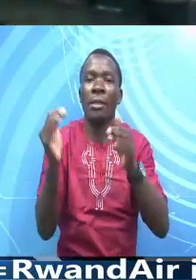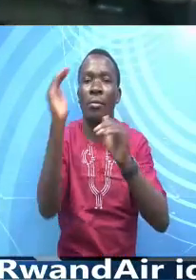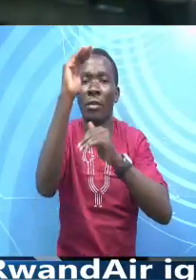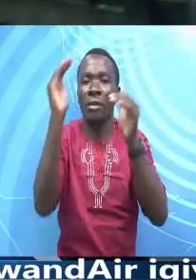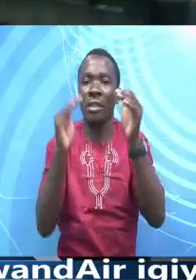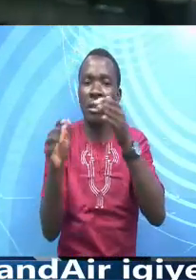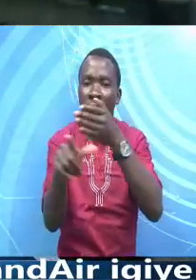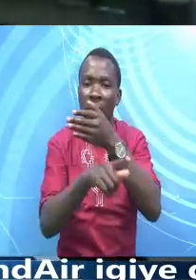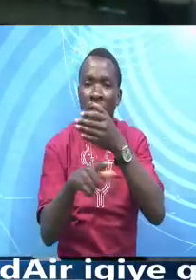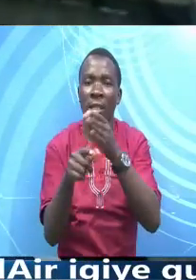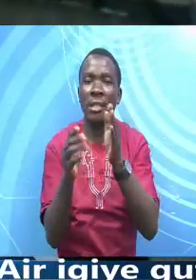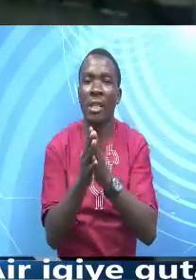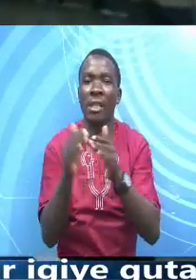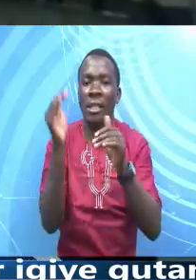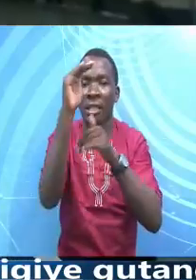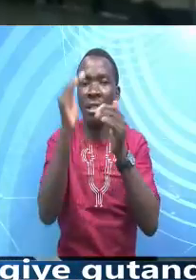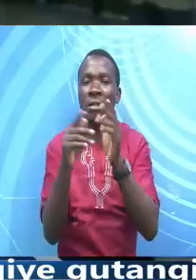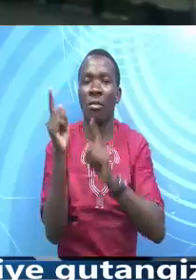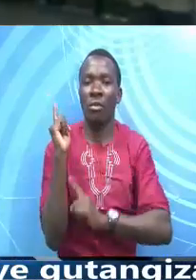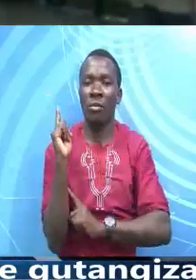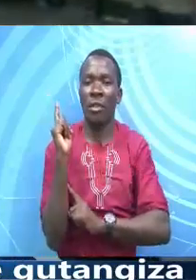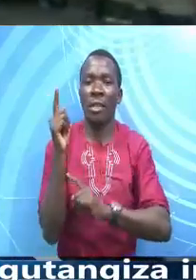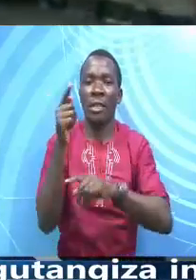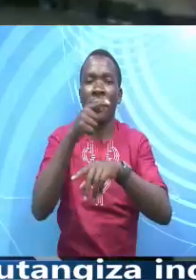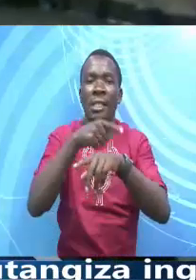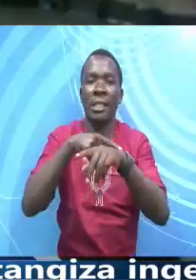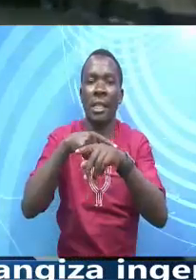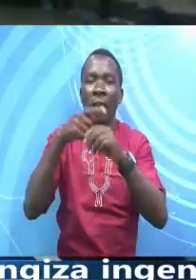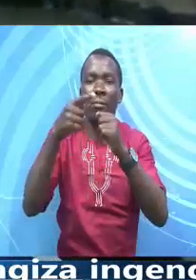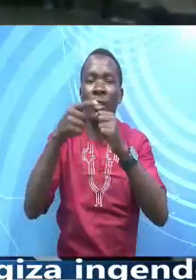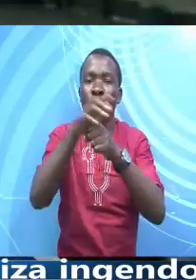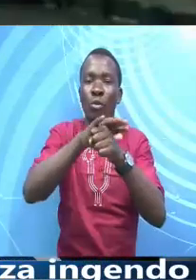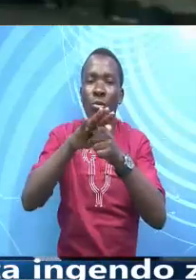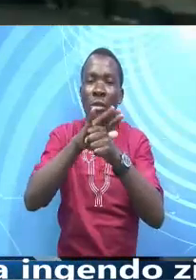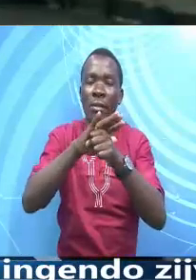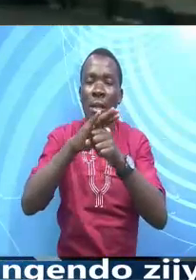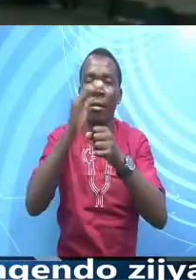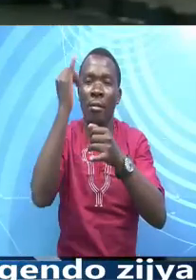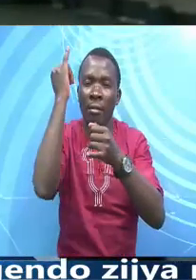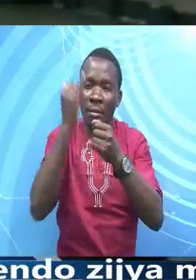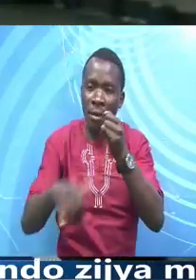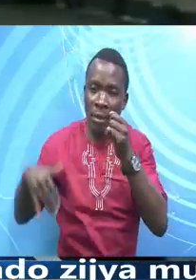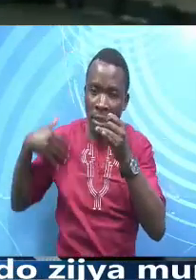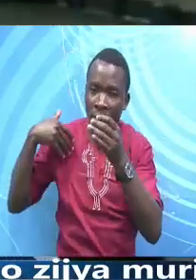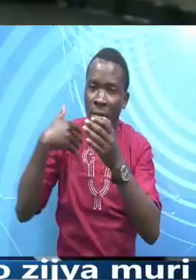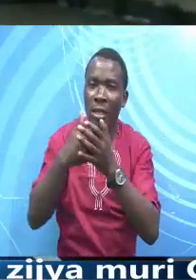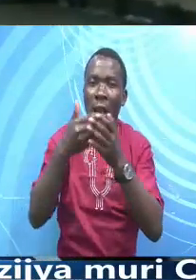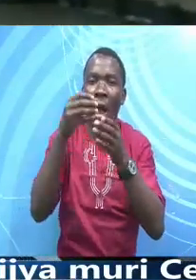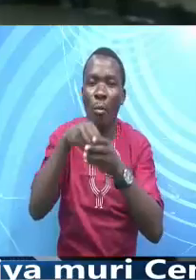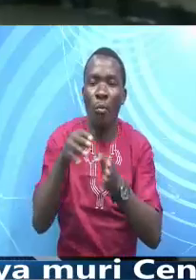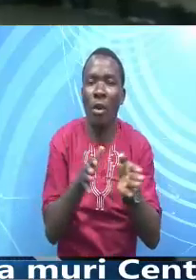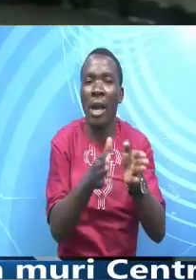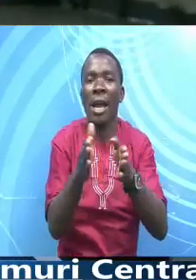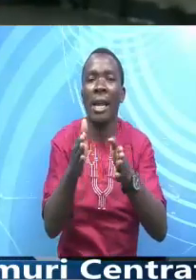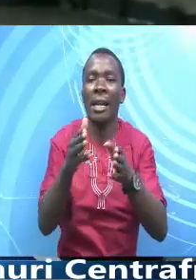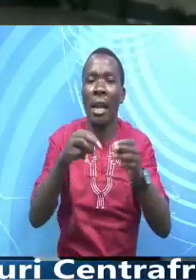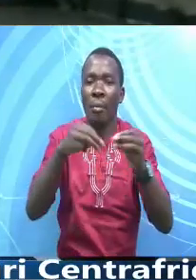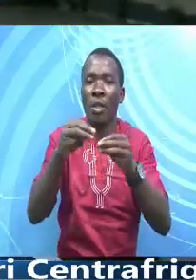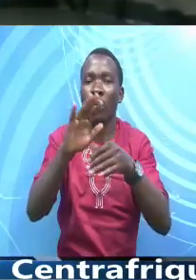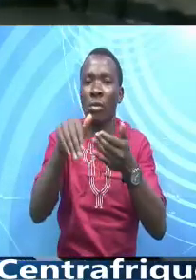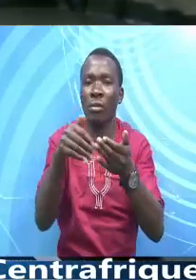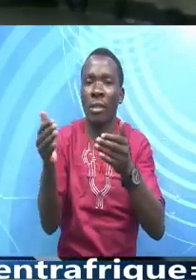ndetse n'iz'umutekano ku isaha 12 zuzuye bari bamaze kugera mu muhanda amaduka yose yafunze n'abaturage ari bake